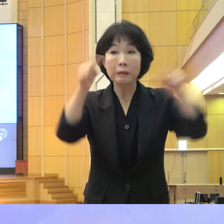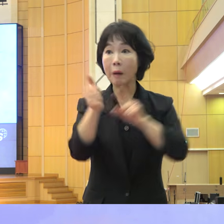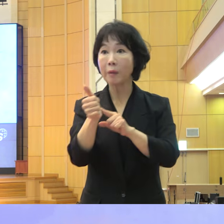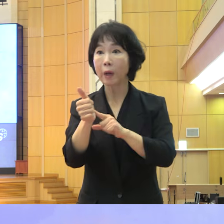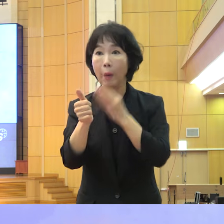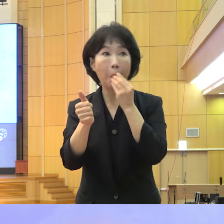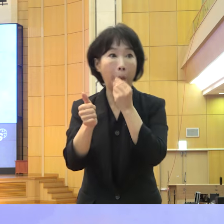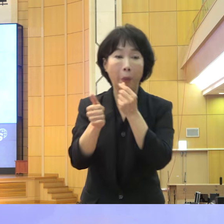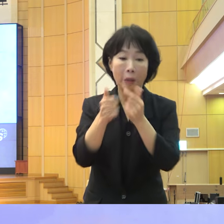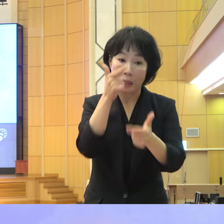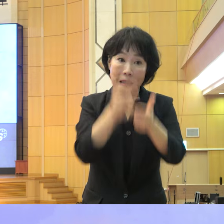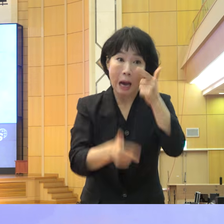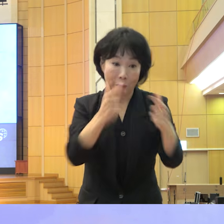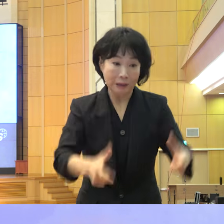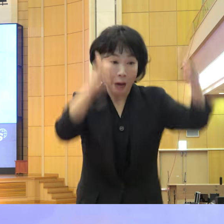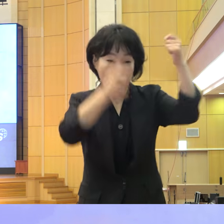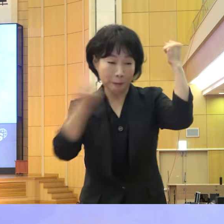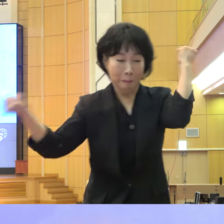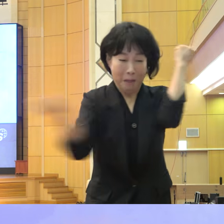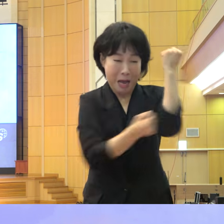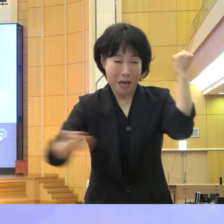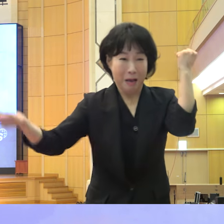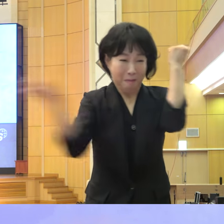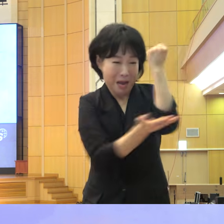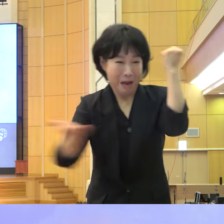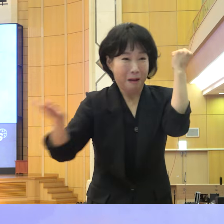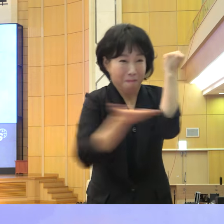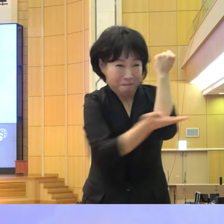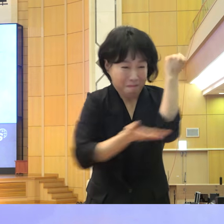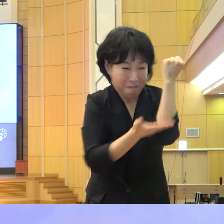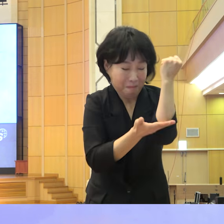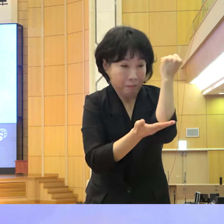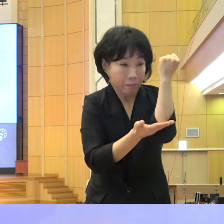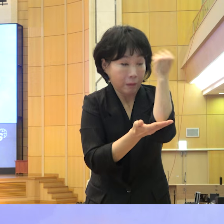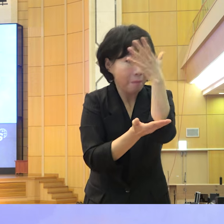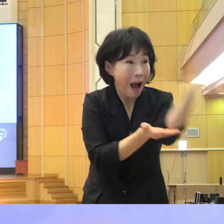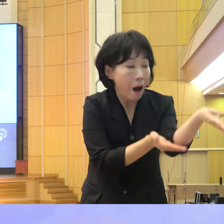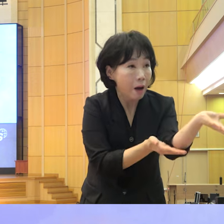나무하는 사람들을 발견했다는 것입니다. 이 사람을